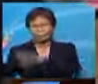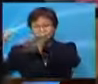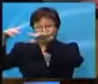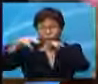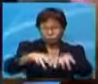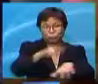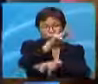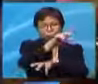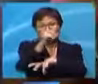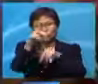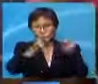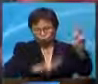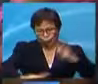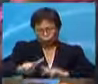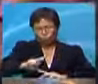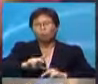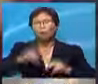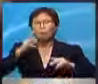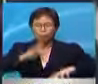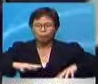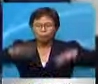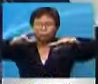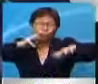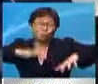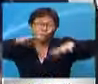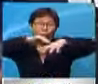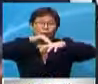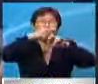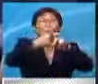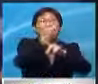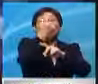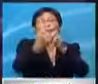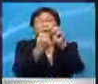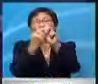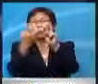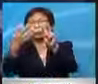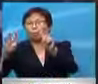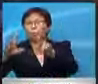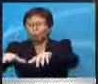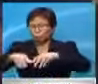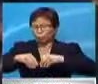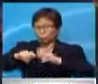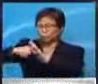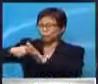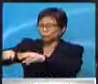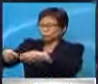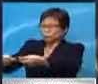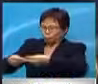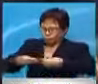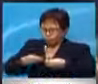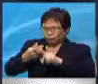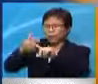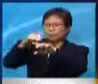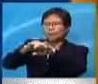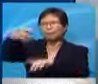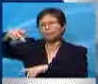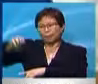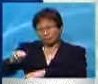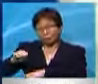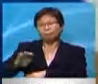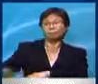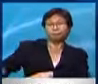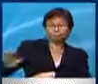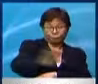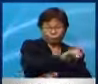maadyatantan penduduk yang terjejas Bah besar pada November 2014 menerima kunci rumah daripada Perdana Menteri mereka